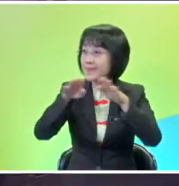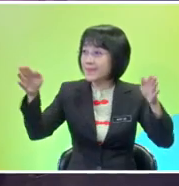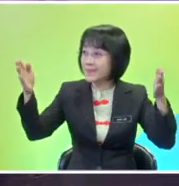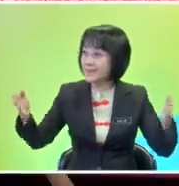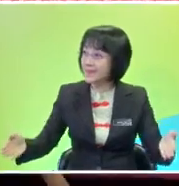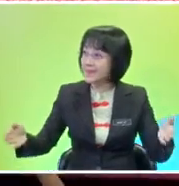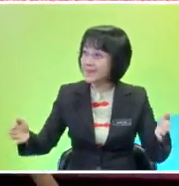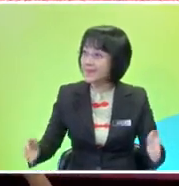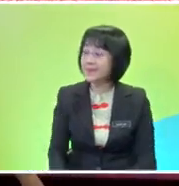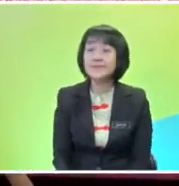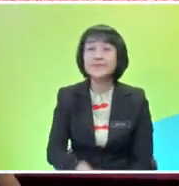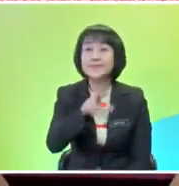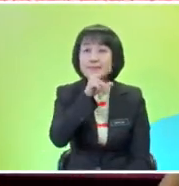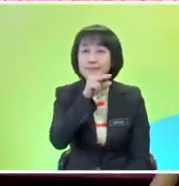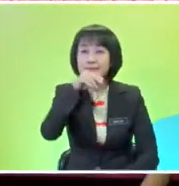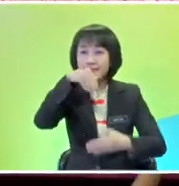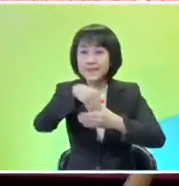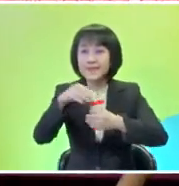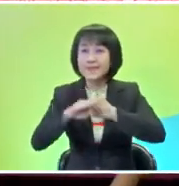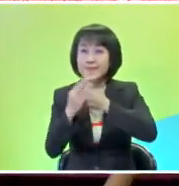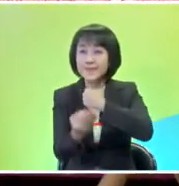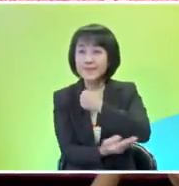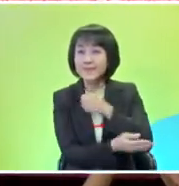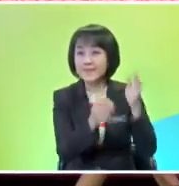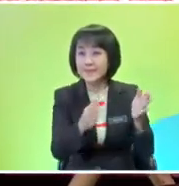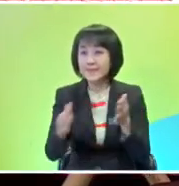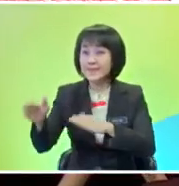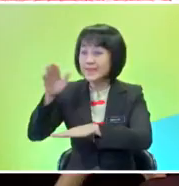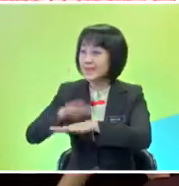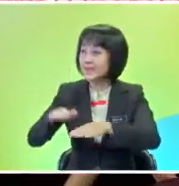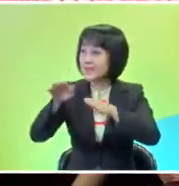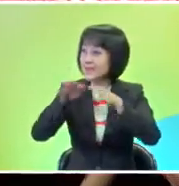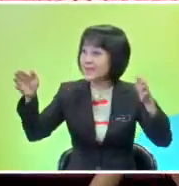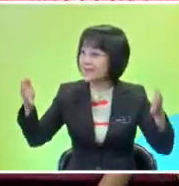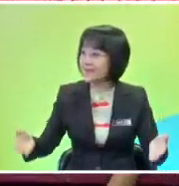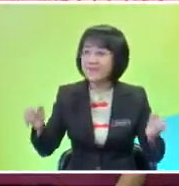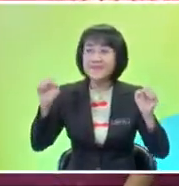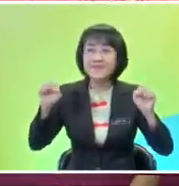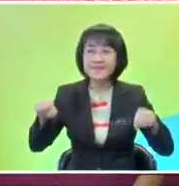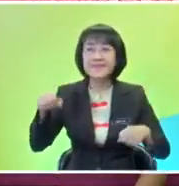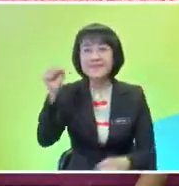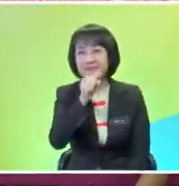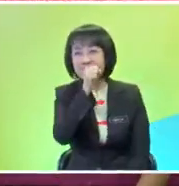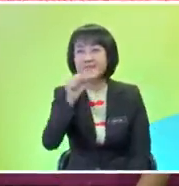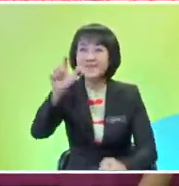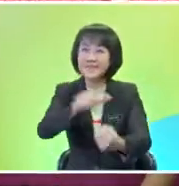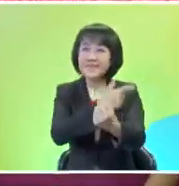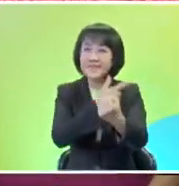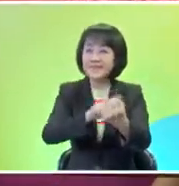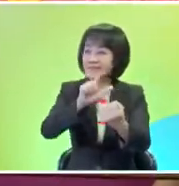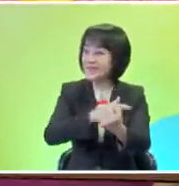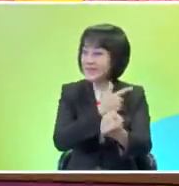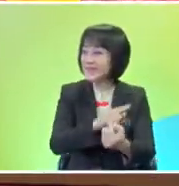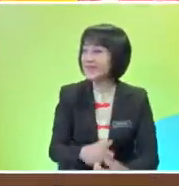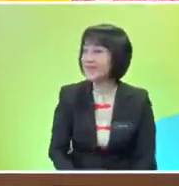itik di dalam bakul kita susun di atas meja boleh buat lagu ni oke ha Kak Mira kita